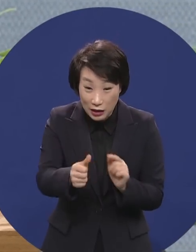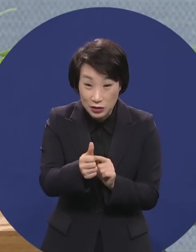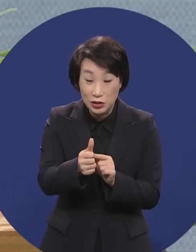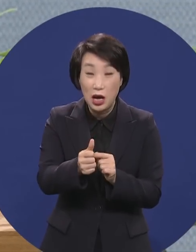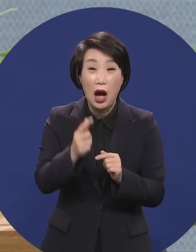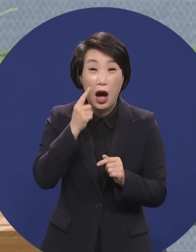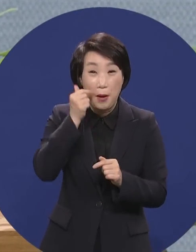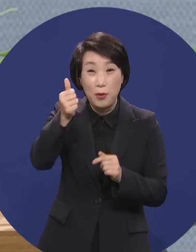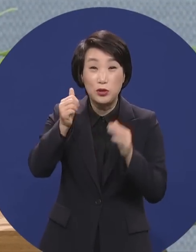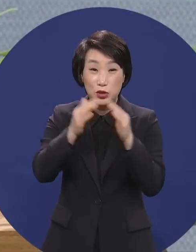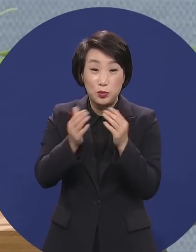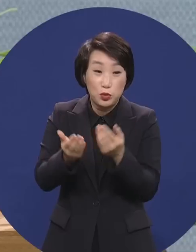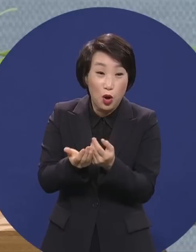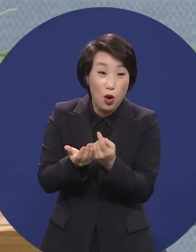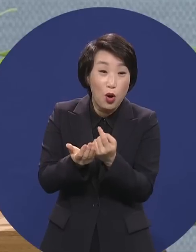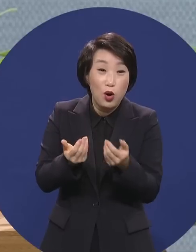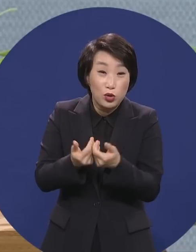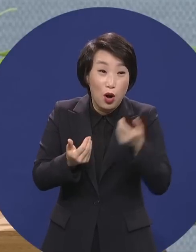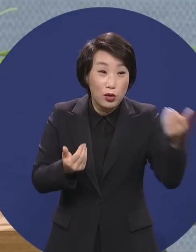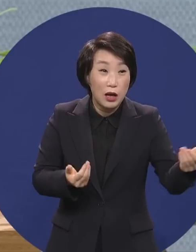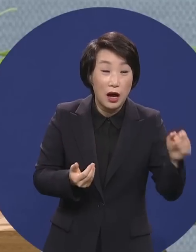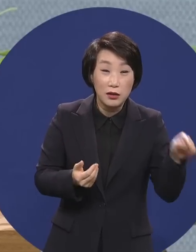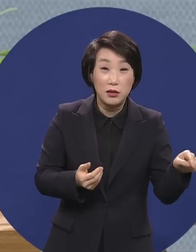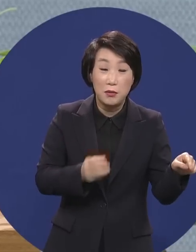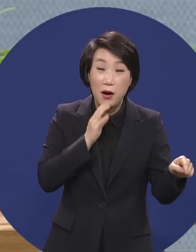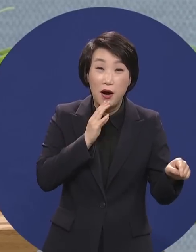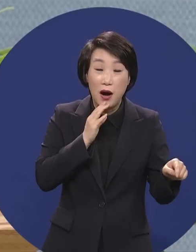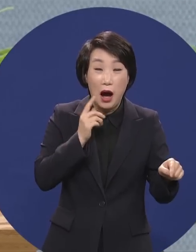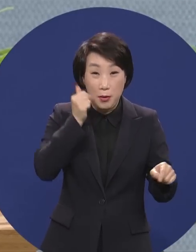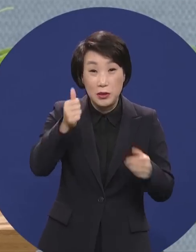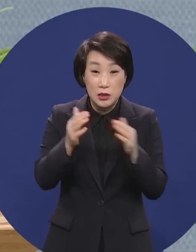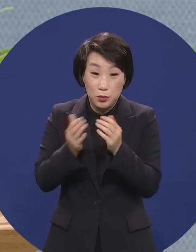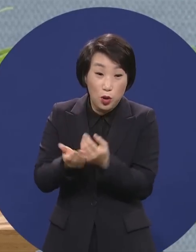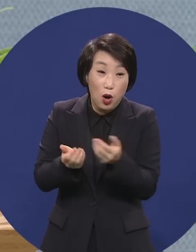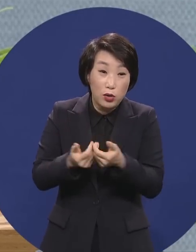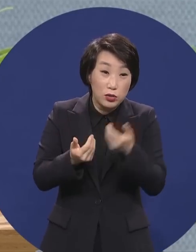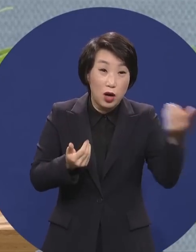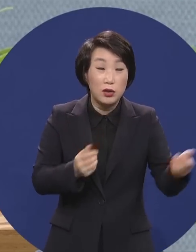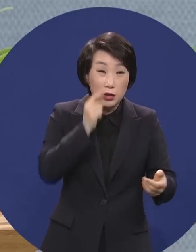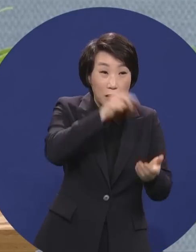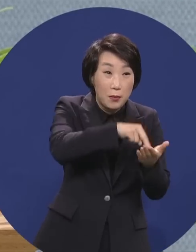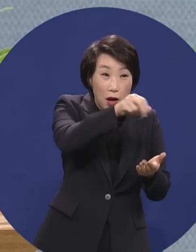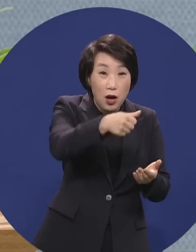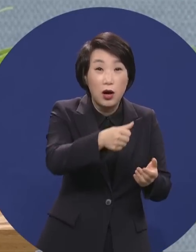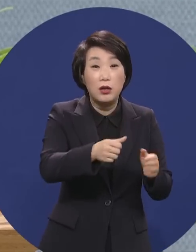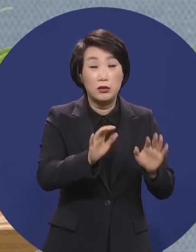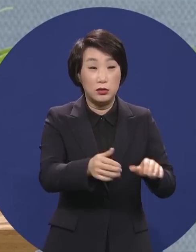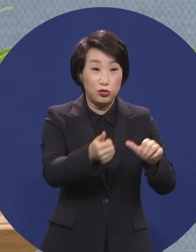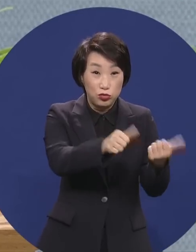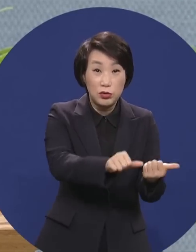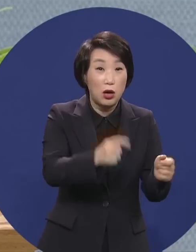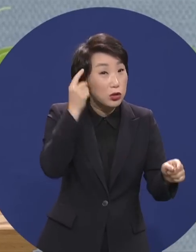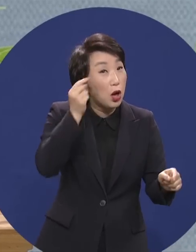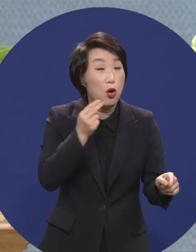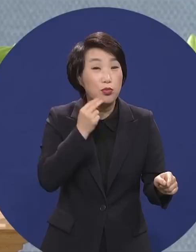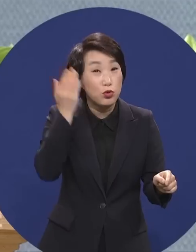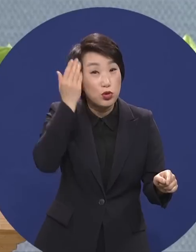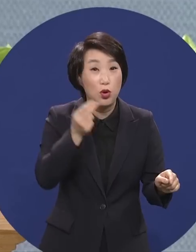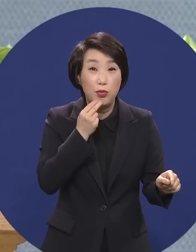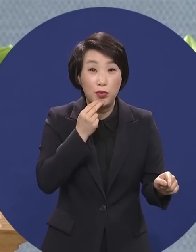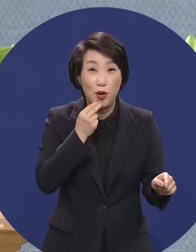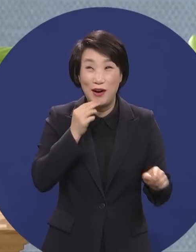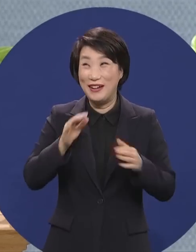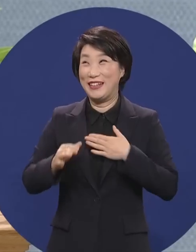때 아버지 집을 떠나면 나는 결코 방탕하고 죽는다. 이런 지식이 안 와. 나는 자유하게 아버지